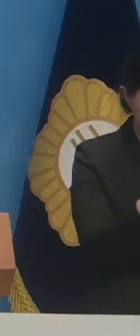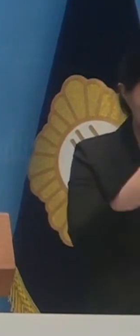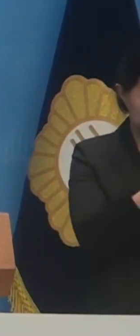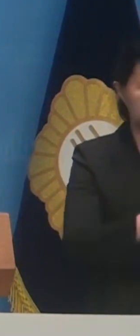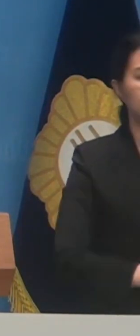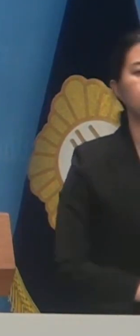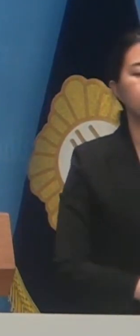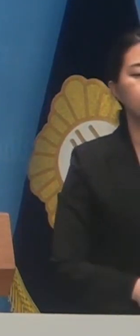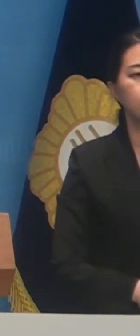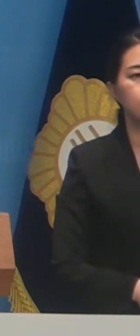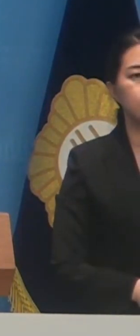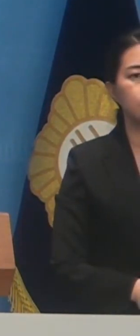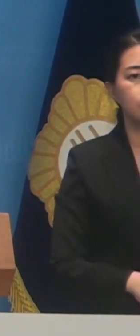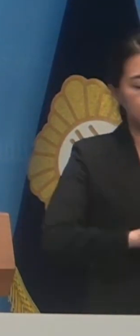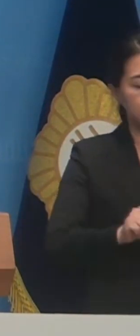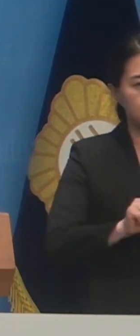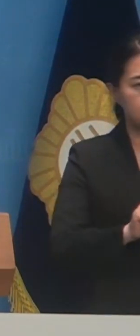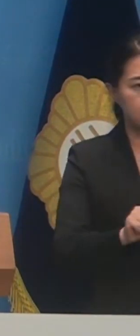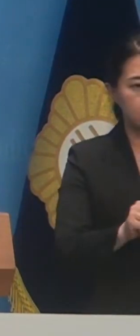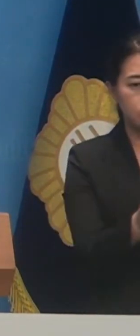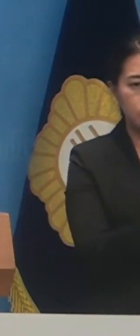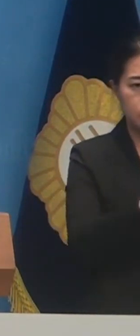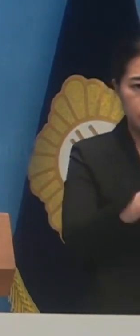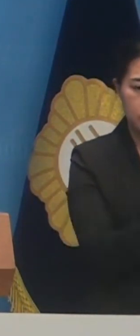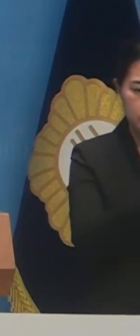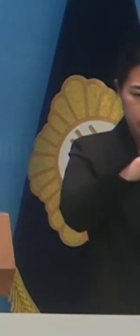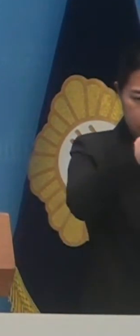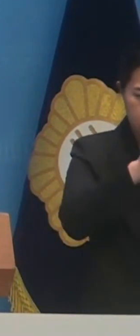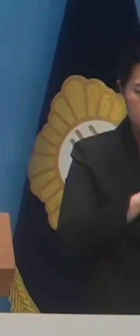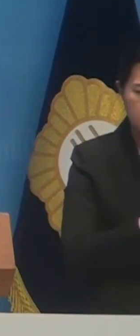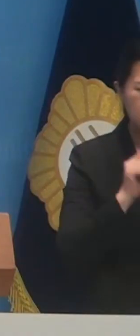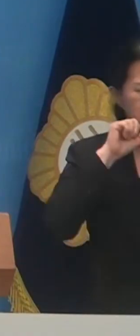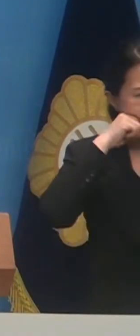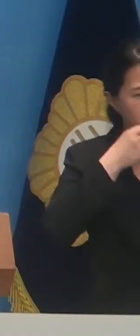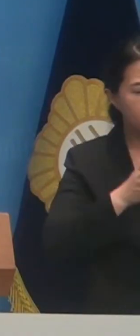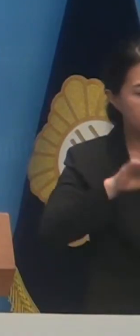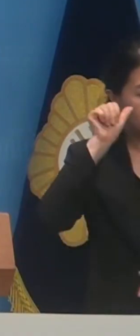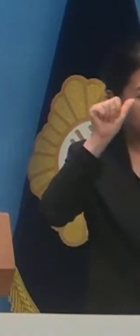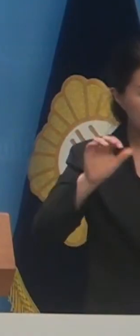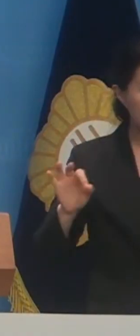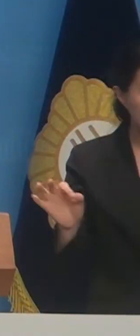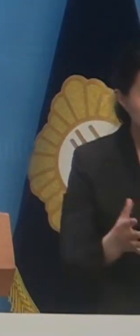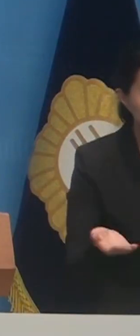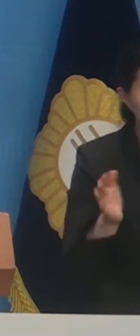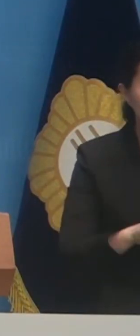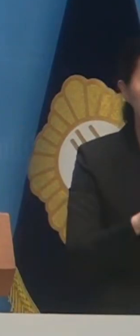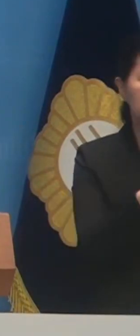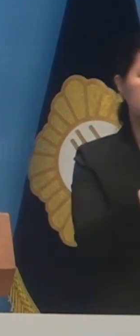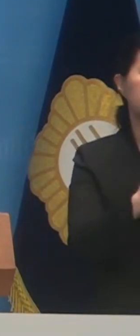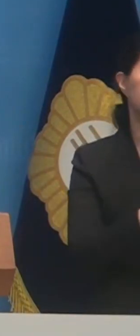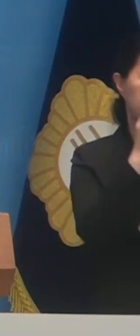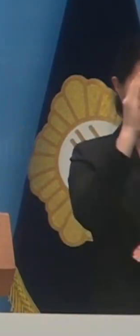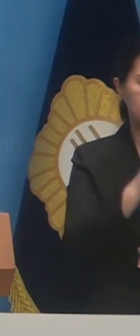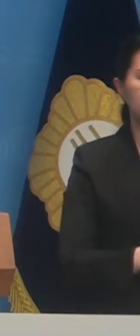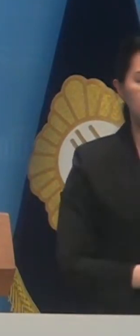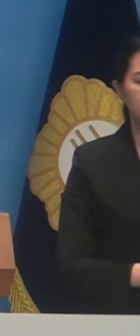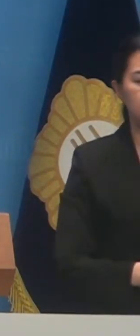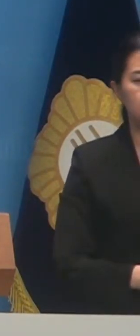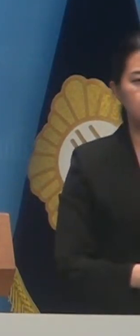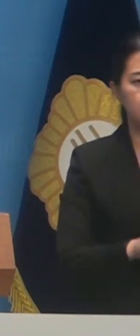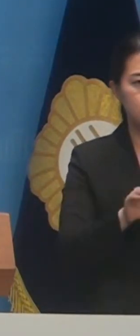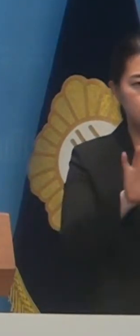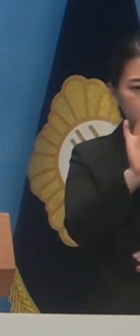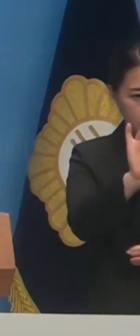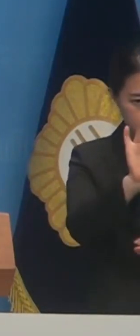것입니다. 서명운동은 후반 고전을 듣고 개시 5일 만에 10만을 넘어감으로써